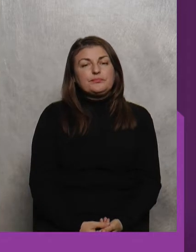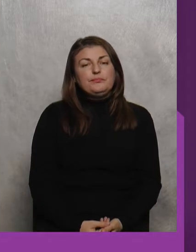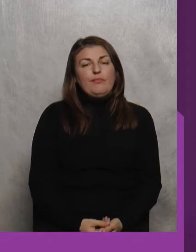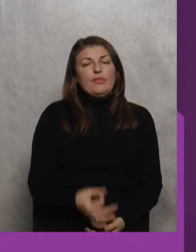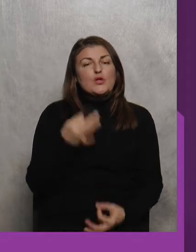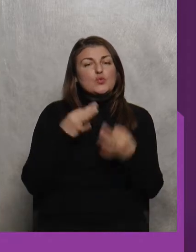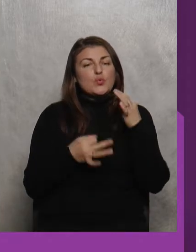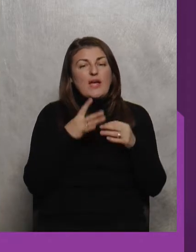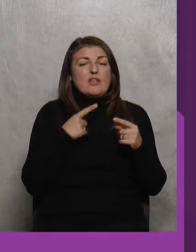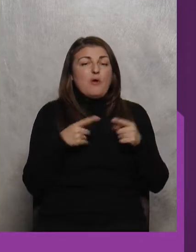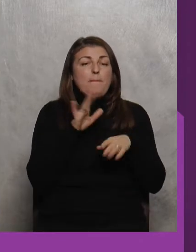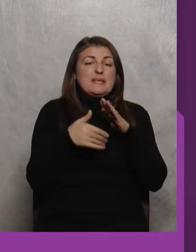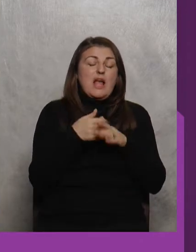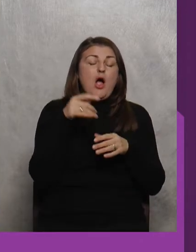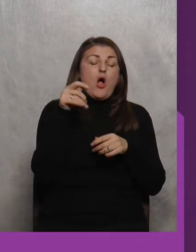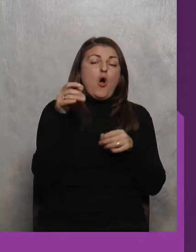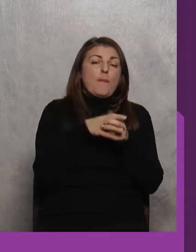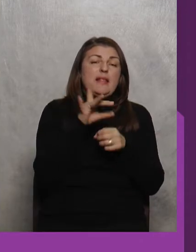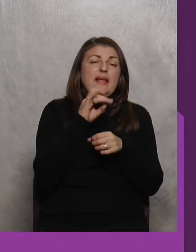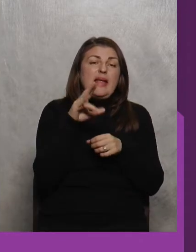судді. І відповідно після команди «Ready, go!»